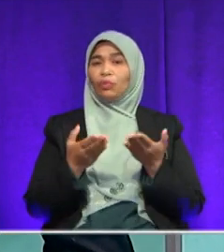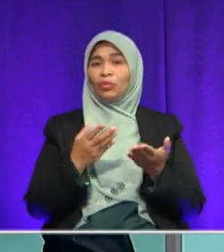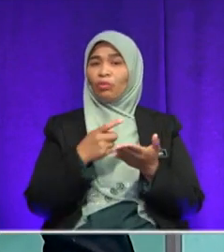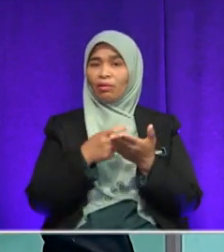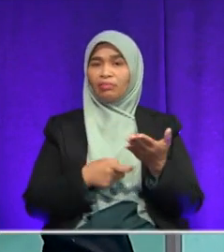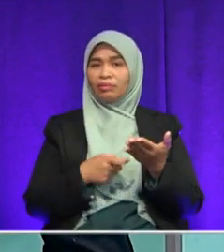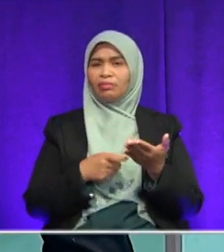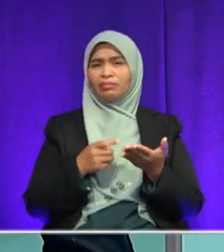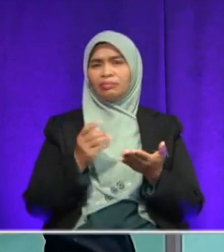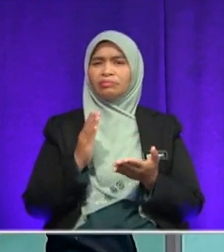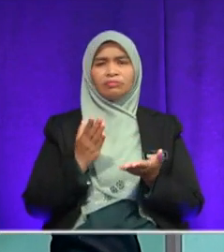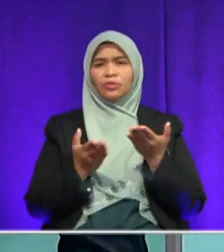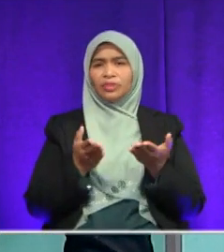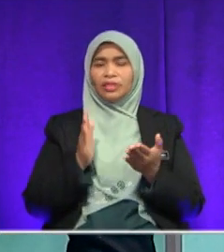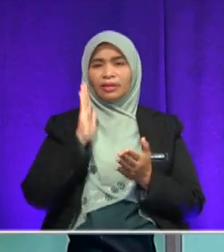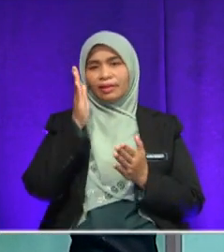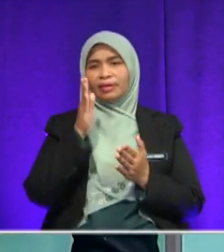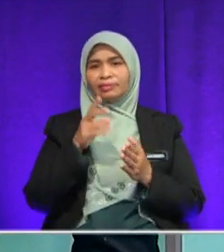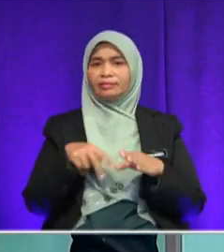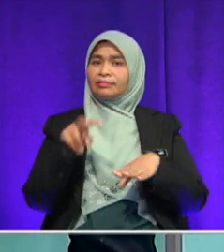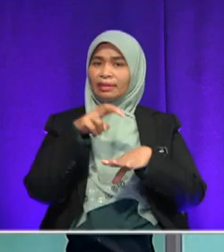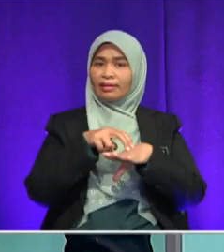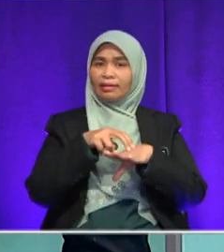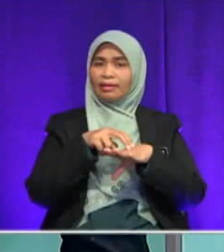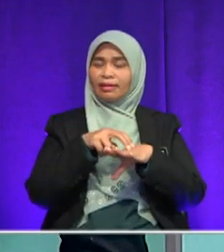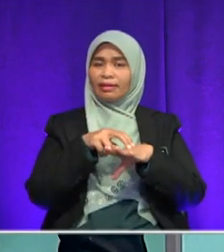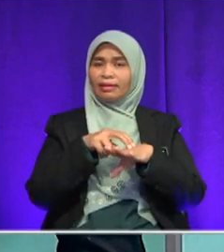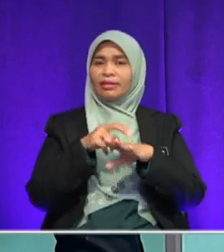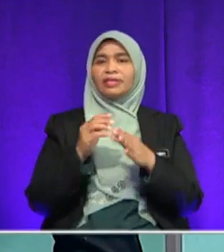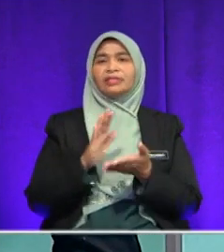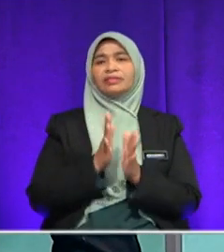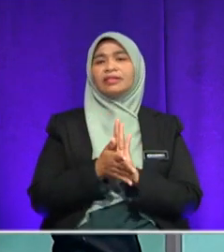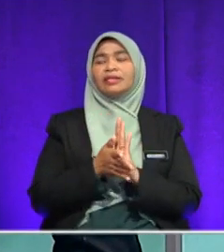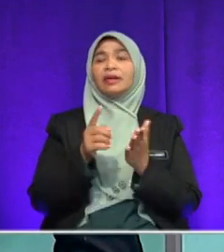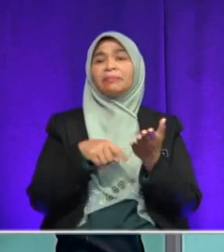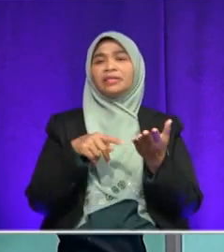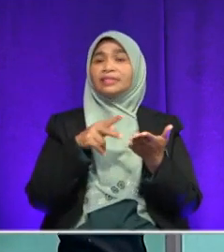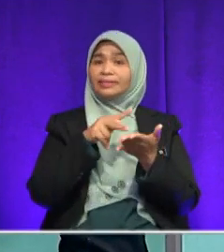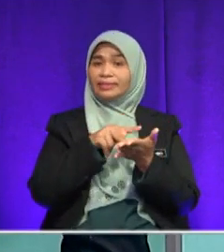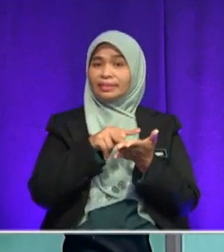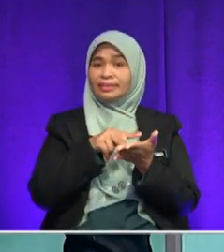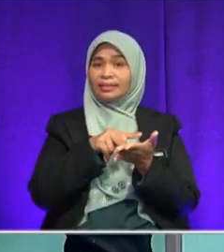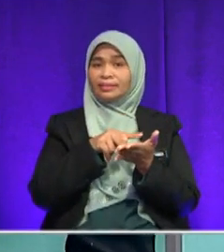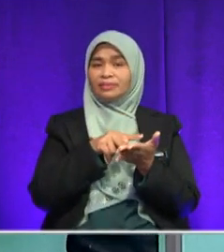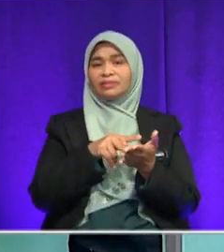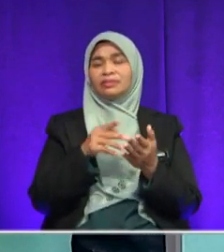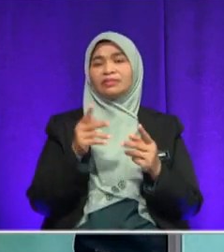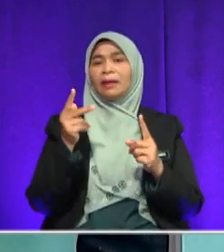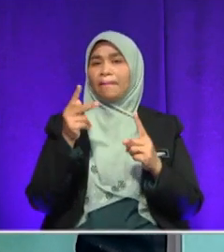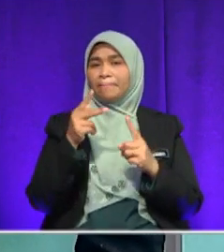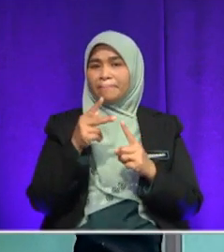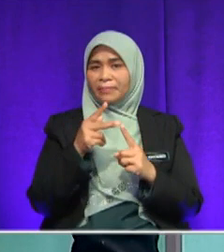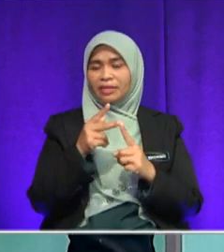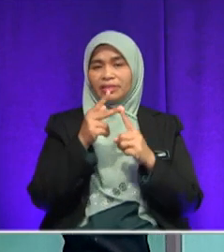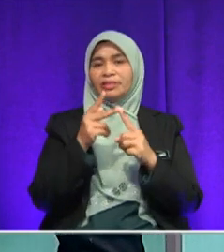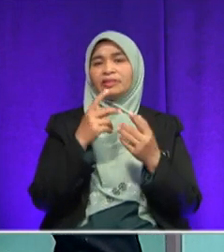naik. Apa kesan dia kepada permintaan ke atas barang sekarang? Harga dijangkakan turun. Apa